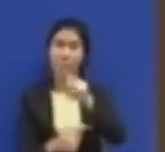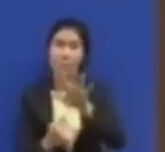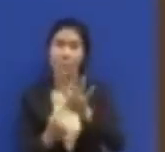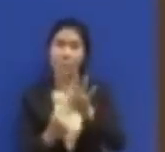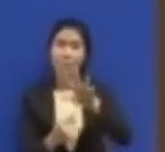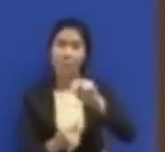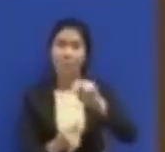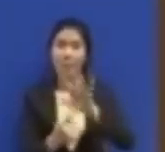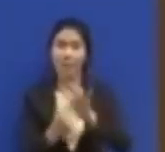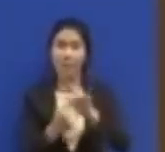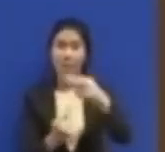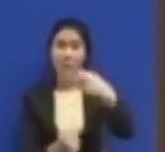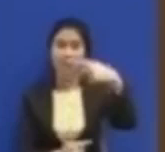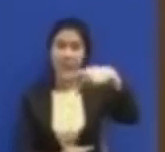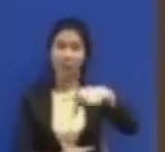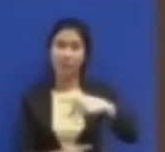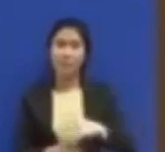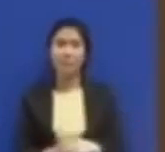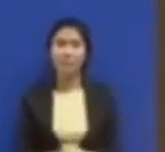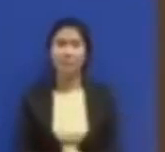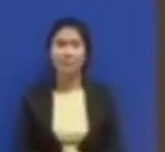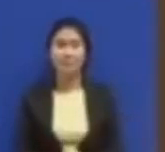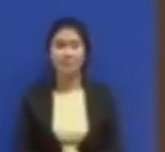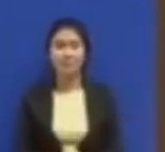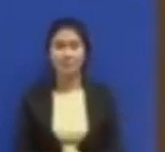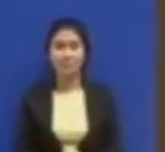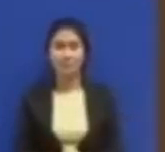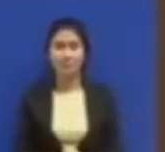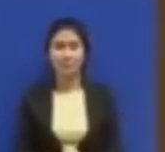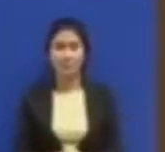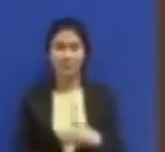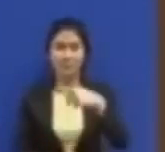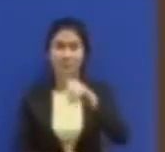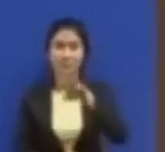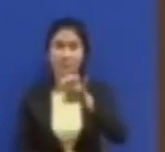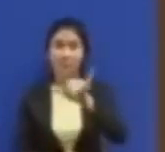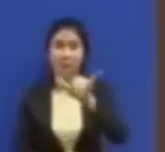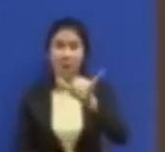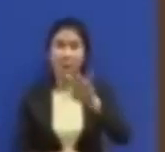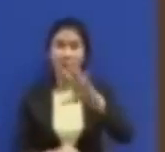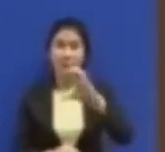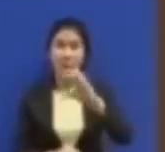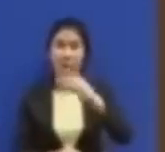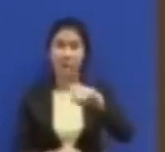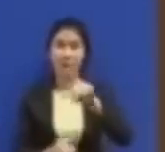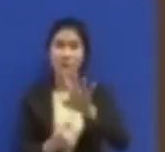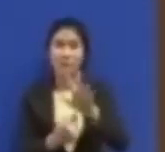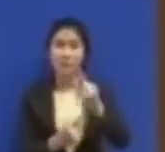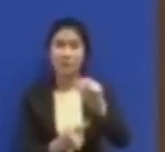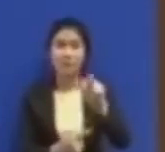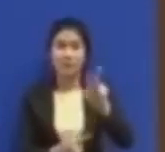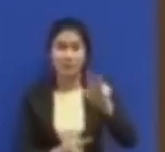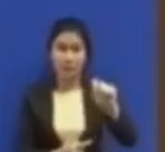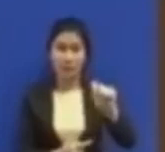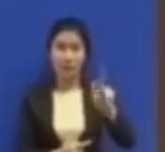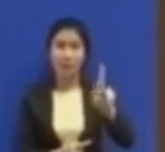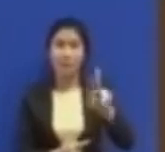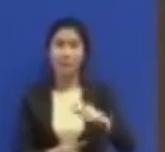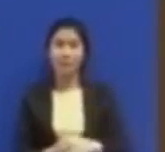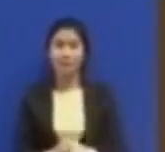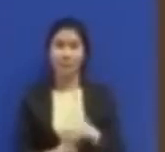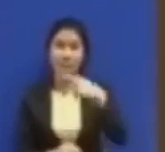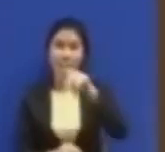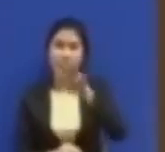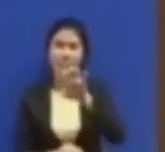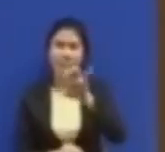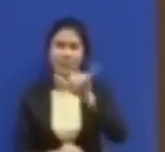ลาน113นางสาวปิยฉัตรวันเฉลิม114นายปิยพัน